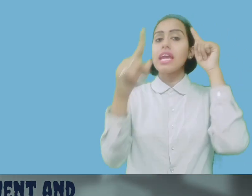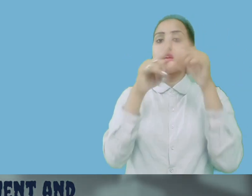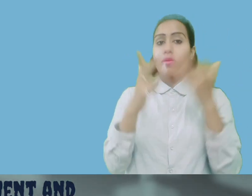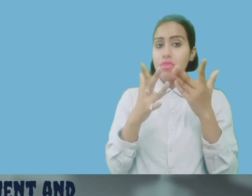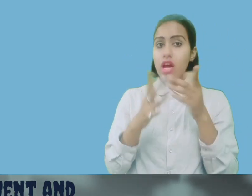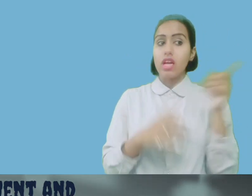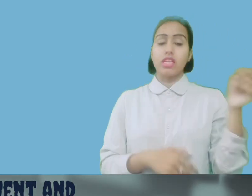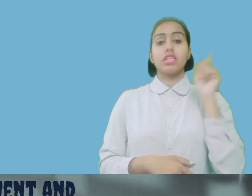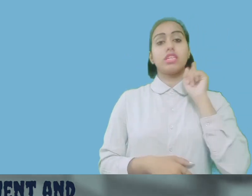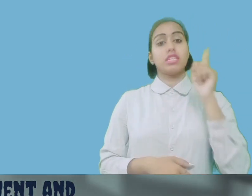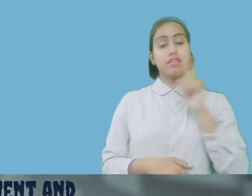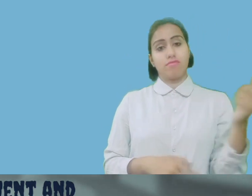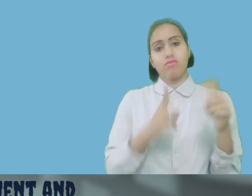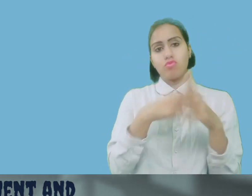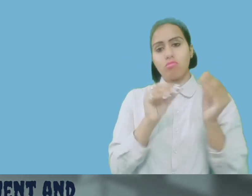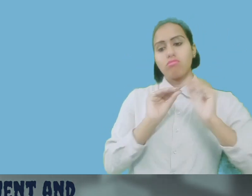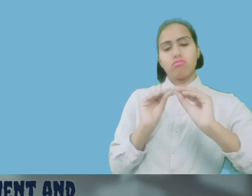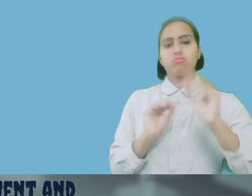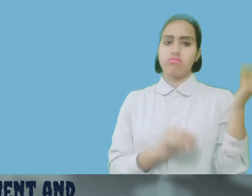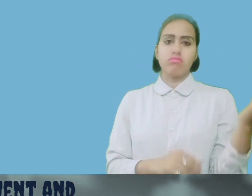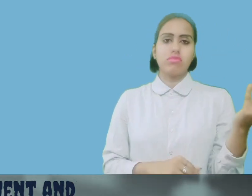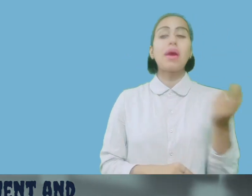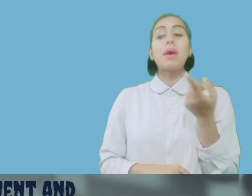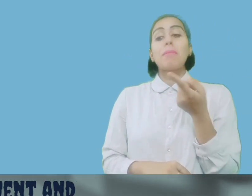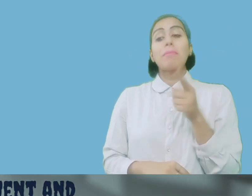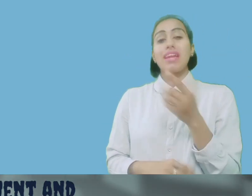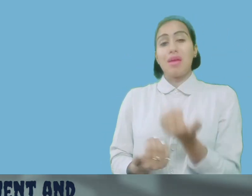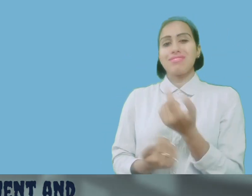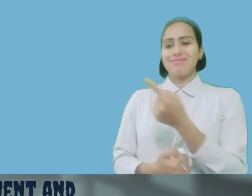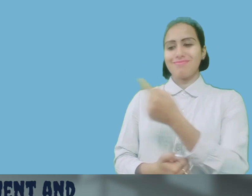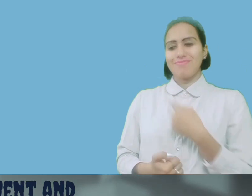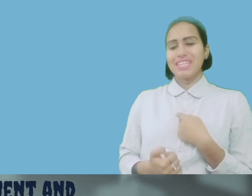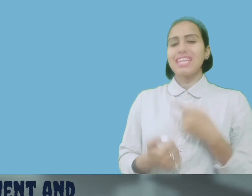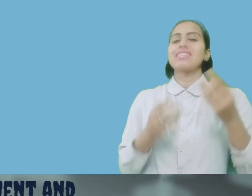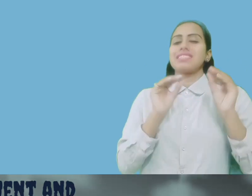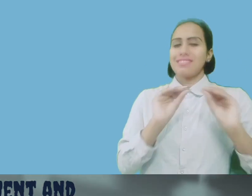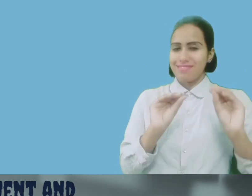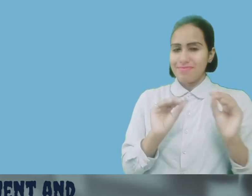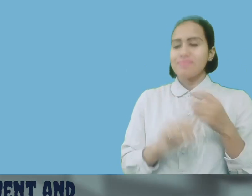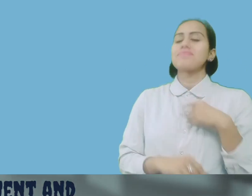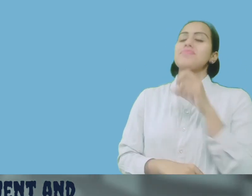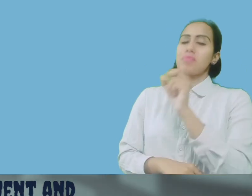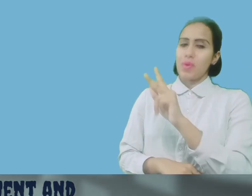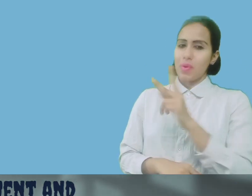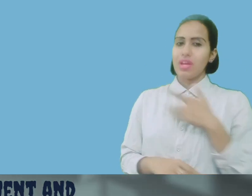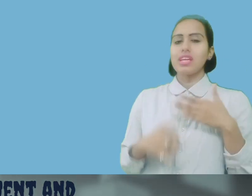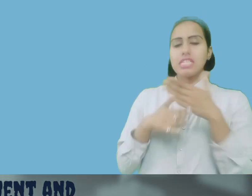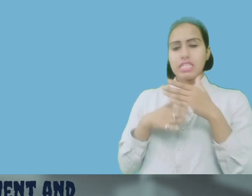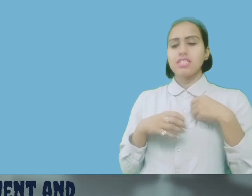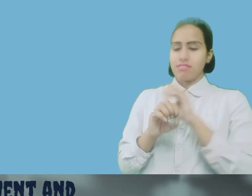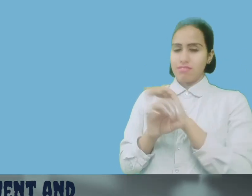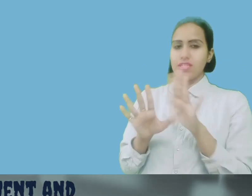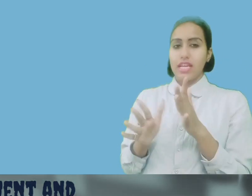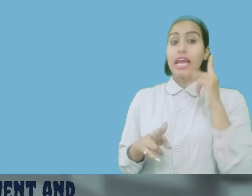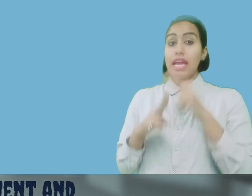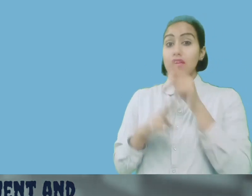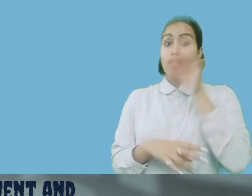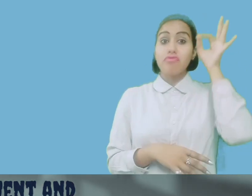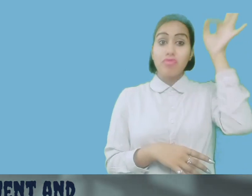होता है, आप गुड करके और इस तरह से उनको गुड मॉर्निंग कह सकते हैं कि गुड